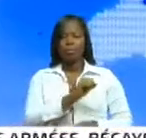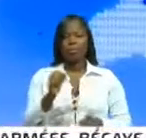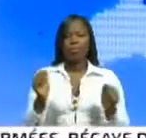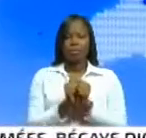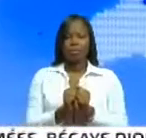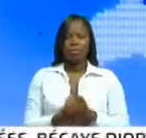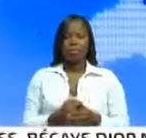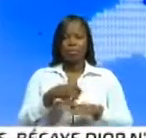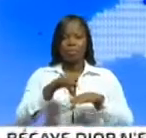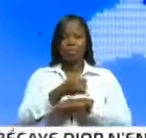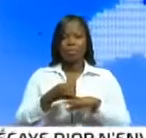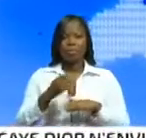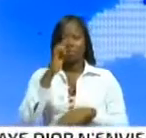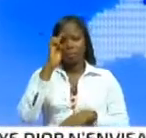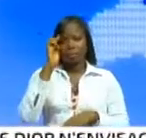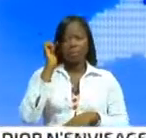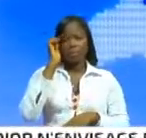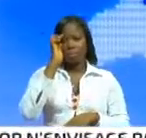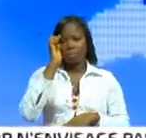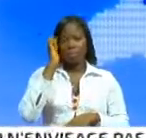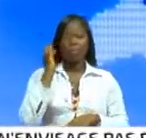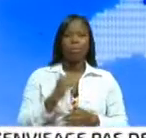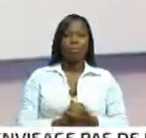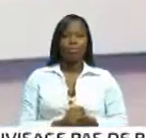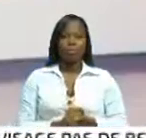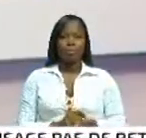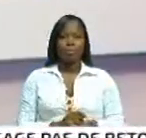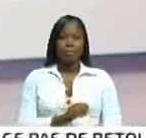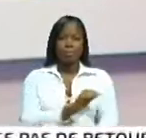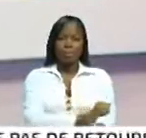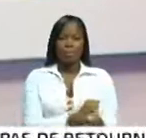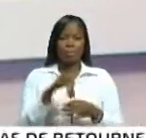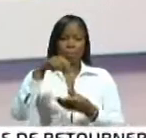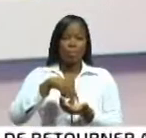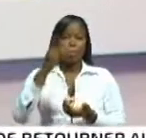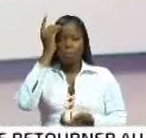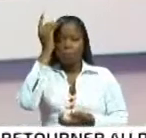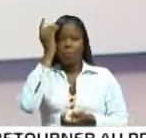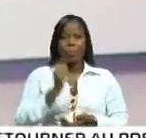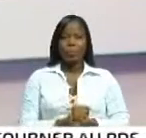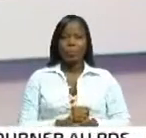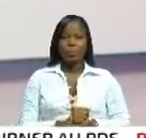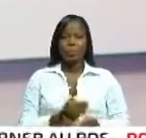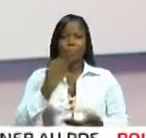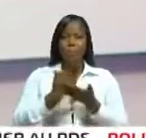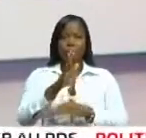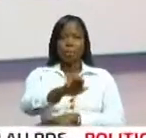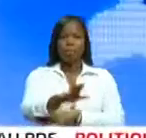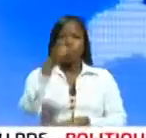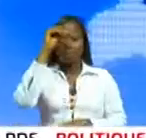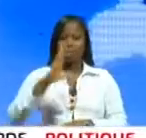notre invité il s'agit de ababacar assad irasec de taha ou dakar bonsoir monsieur seck bonsoir